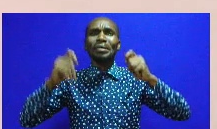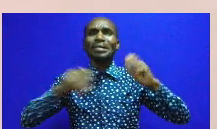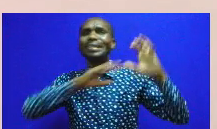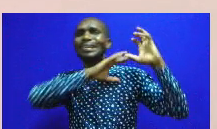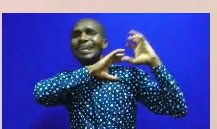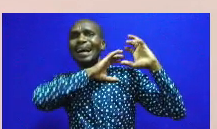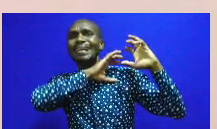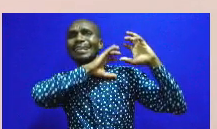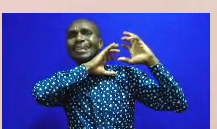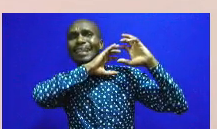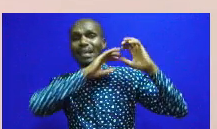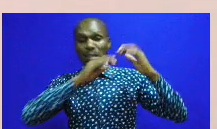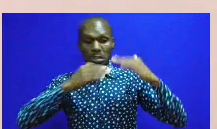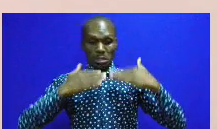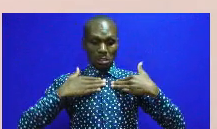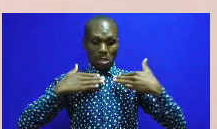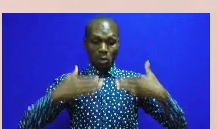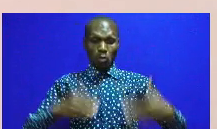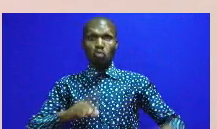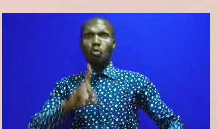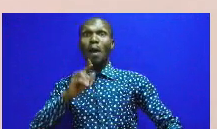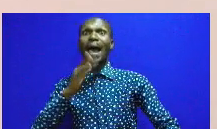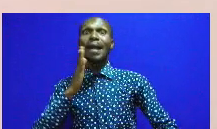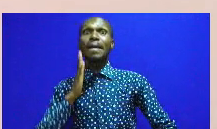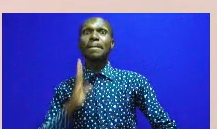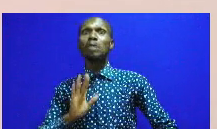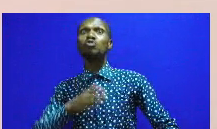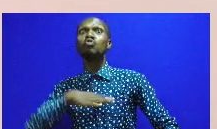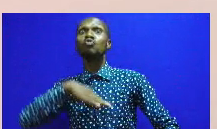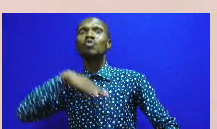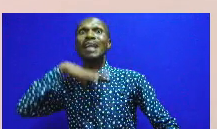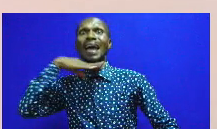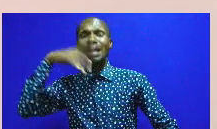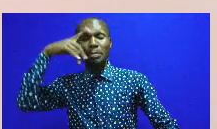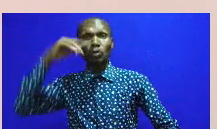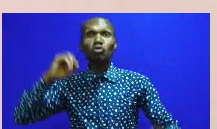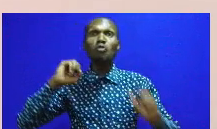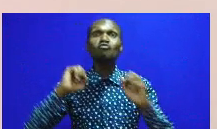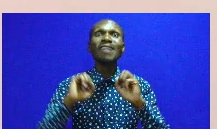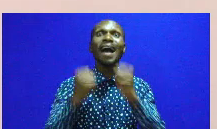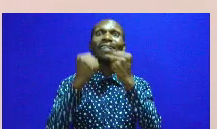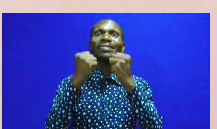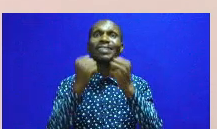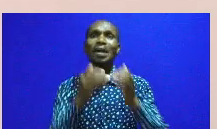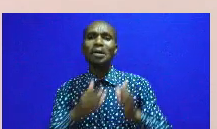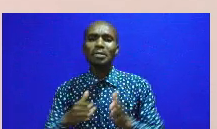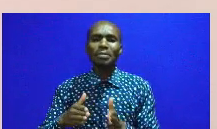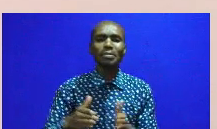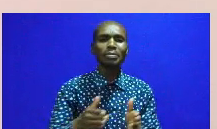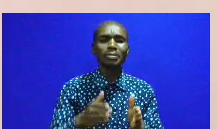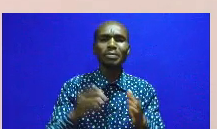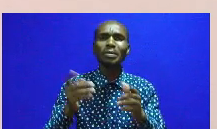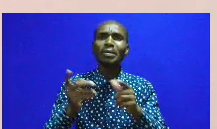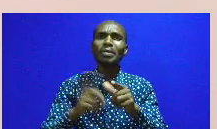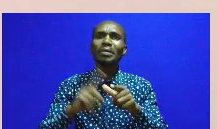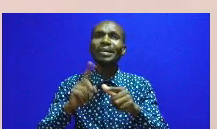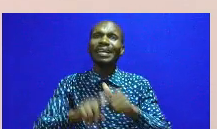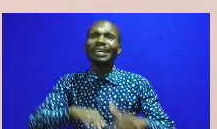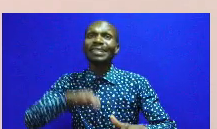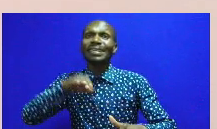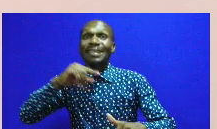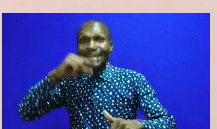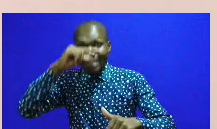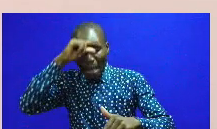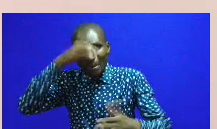boyomo uyobete kagusiria ubugima bwaye kubatikana no mubasukano bwipara kurende nigo babuliye serikali